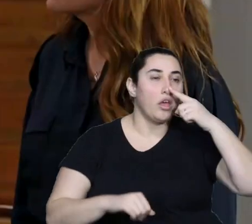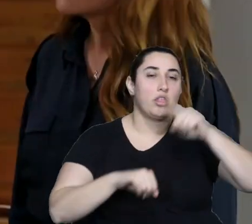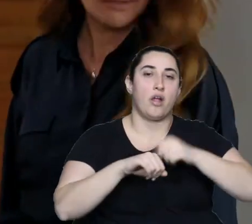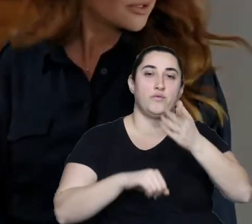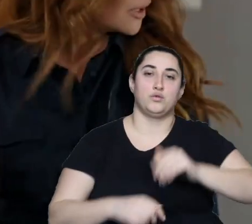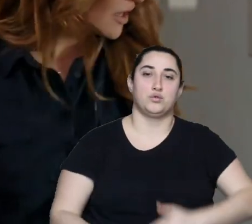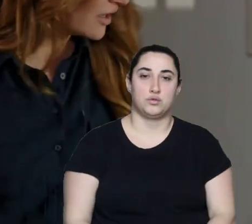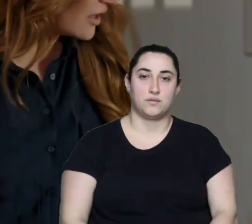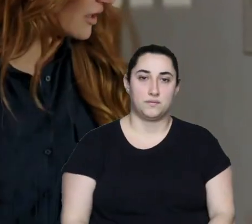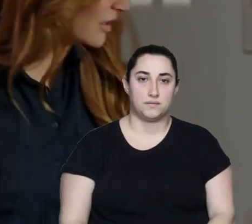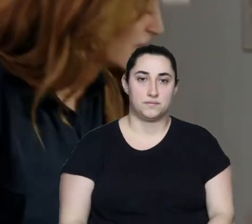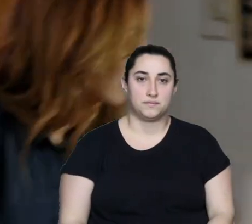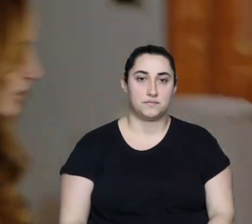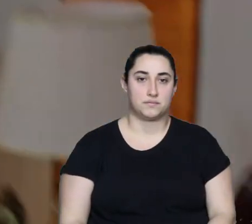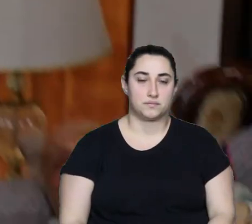inanıyorsun.